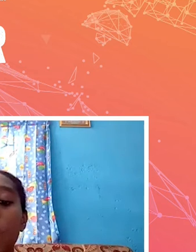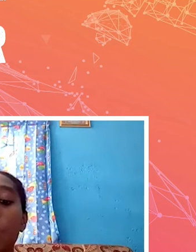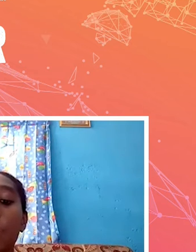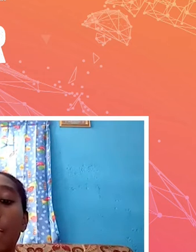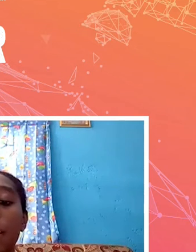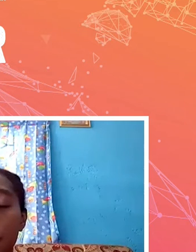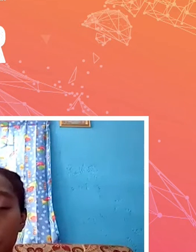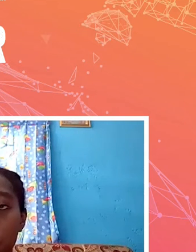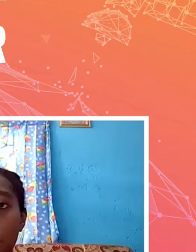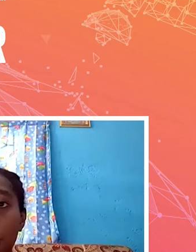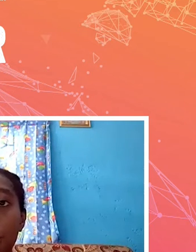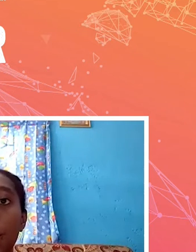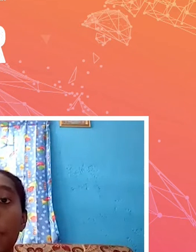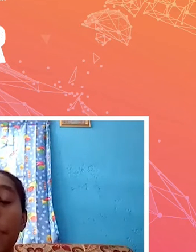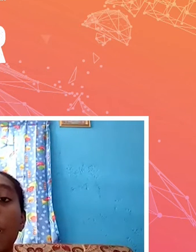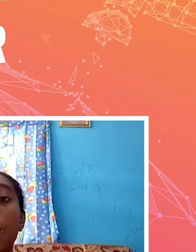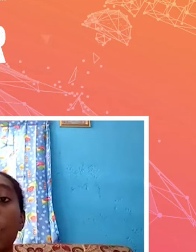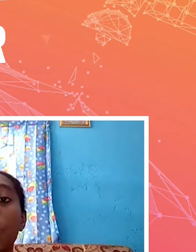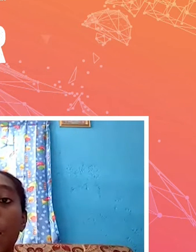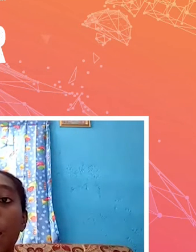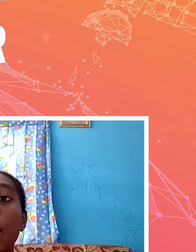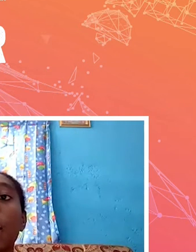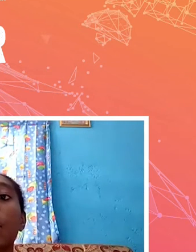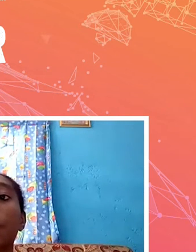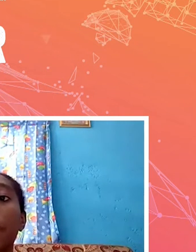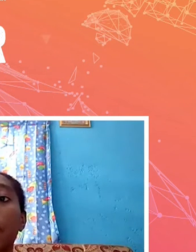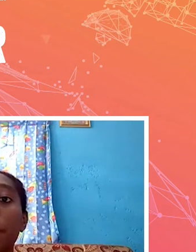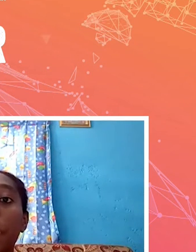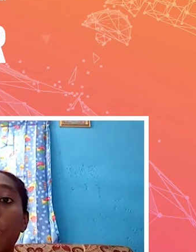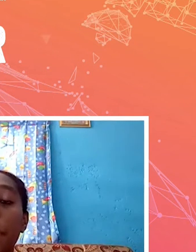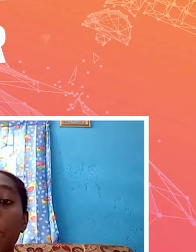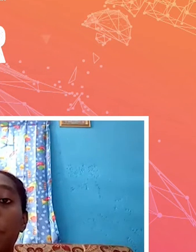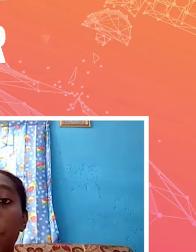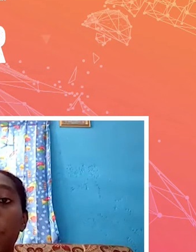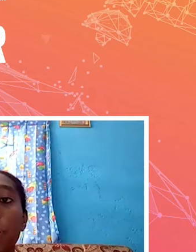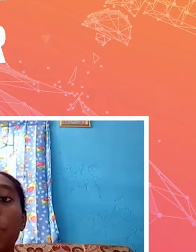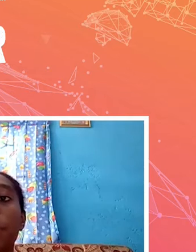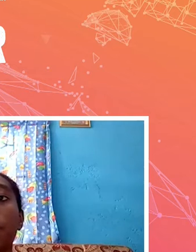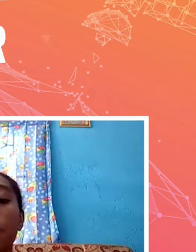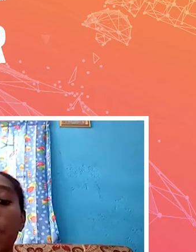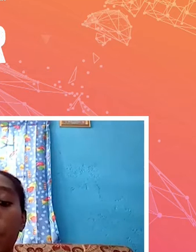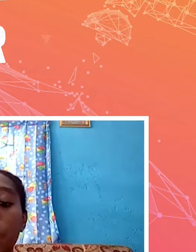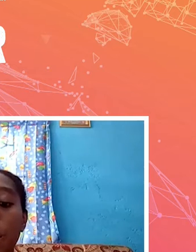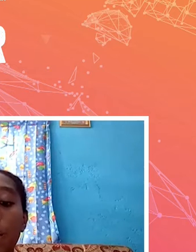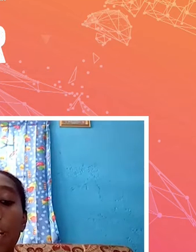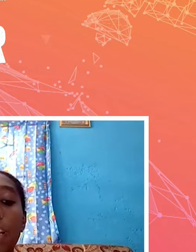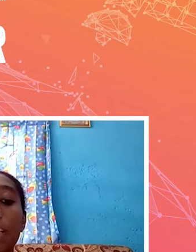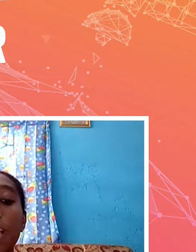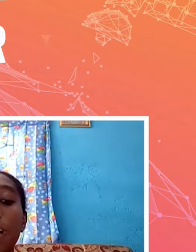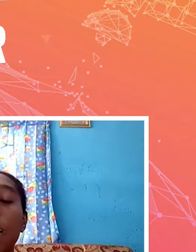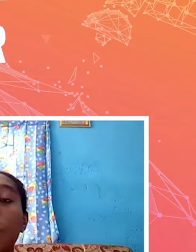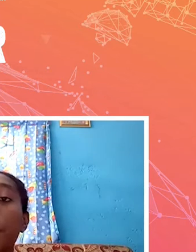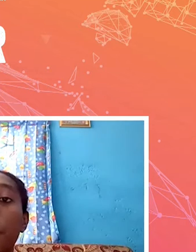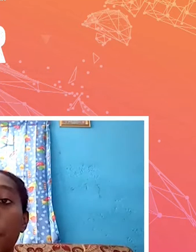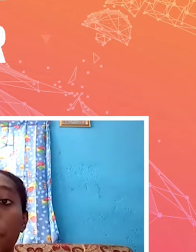sekali kasus kekerasan seksual di media sosial, seperti pengiriman foto ataupun konten-konten